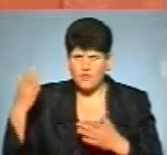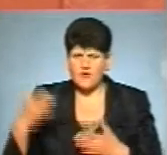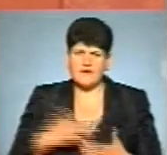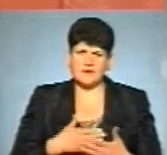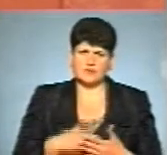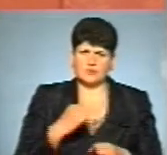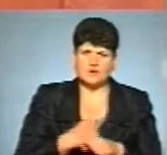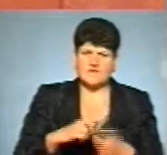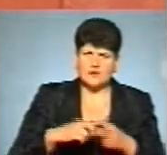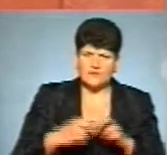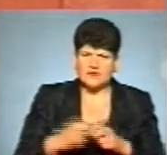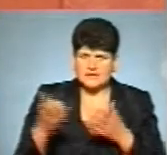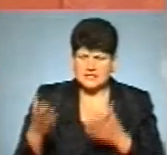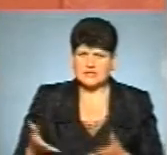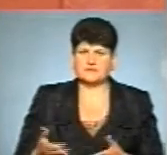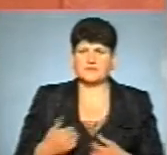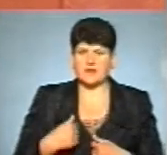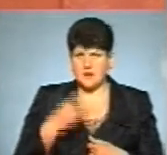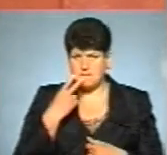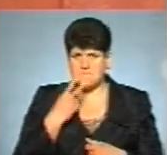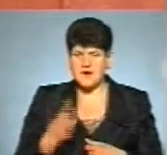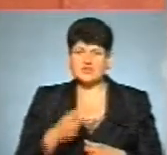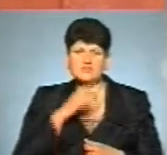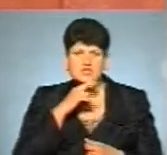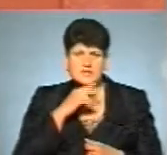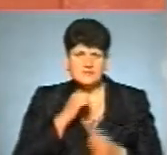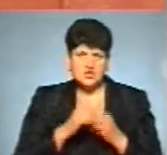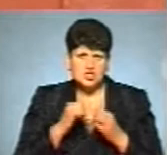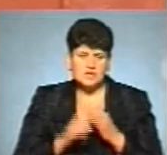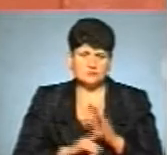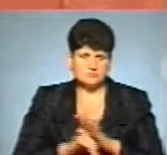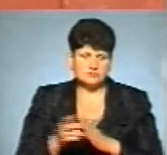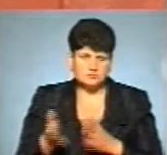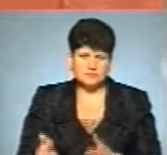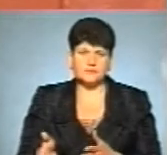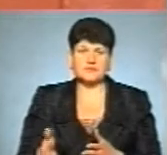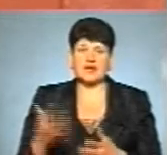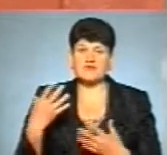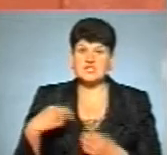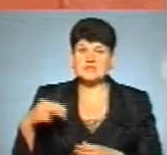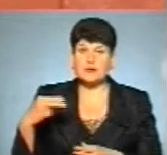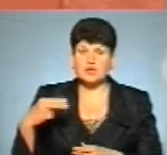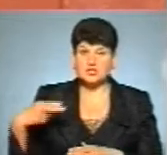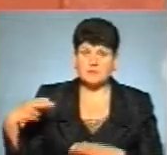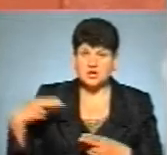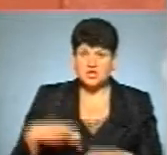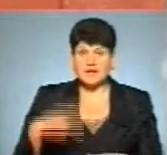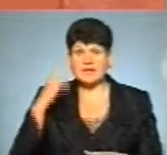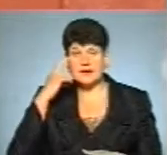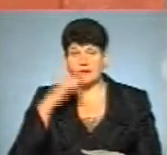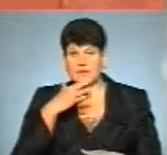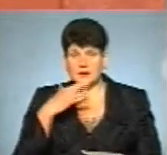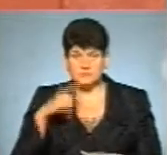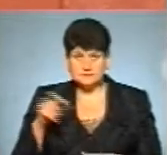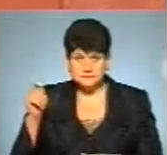працюють івано-франківські, я щось бачив, і з Чернівців часто стартують, і вже із Запоріжжя під'їжджали, Київ багато приїжджає